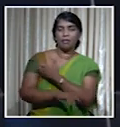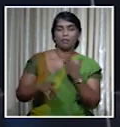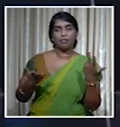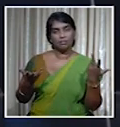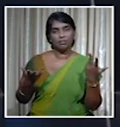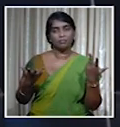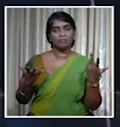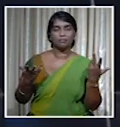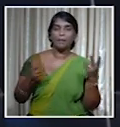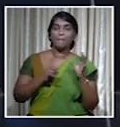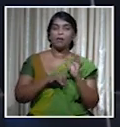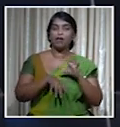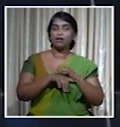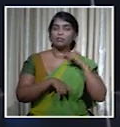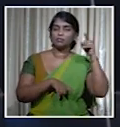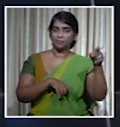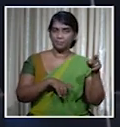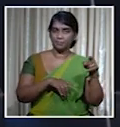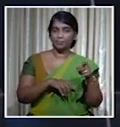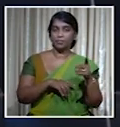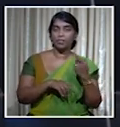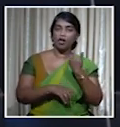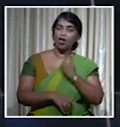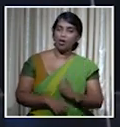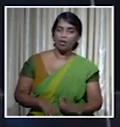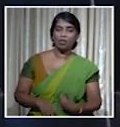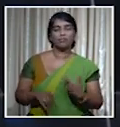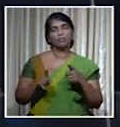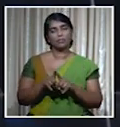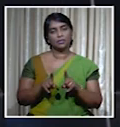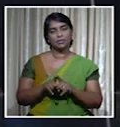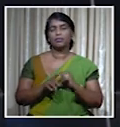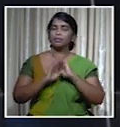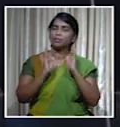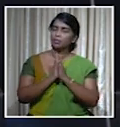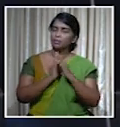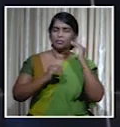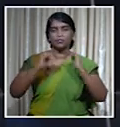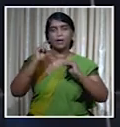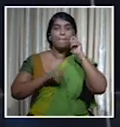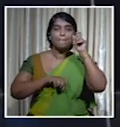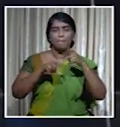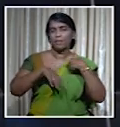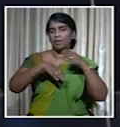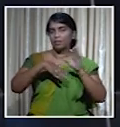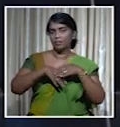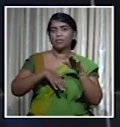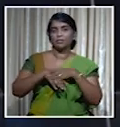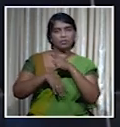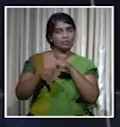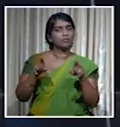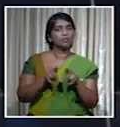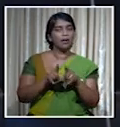කිව්වම පෞද්ගලික රෝහල් වලට යන්නේ. සල්ලි කර්මයක් කරන්න ගියත් හැම මට්ටමකම ජනතාවට මුණ දෙන්න වෙලා තියෙන දේ